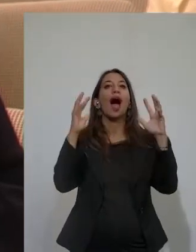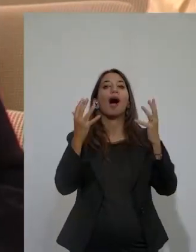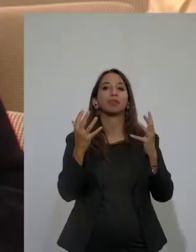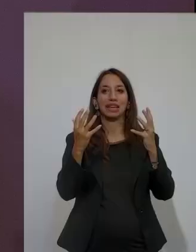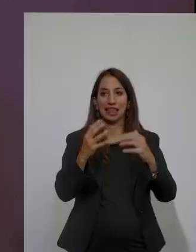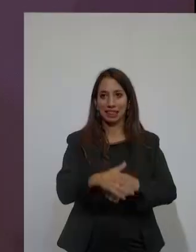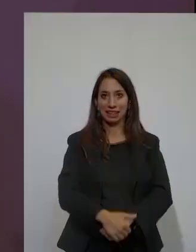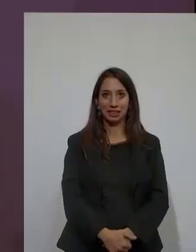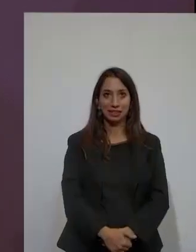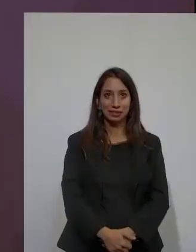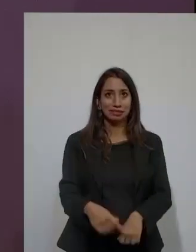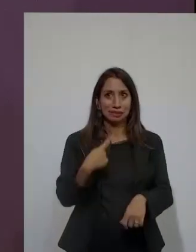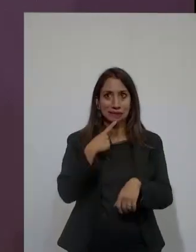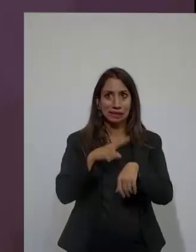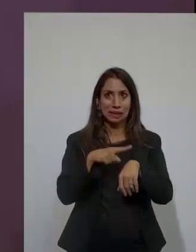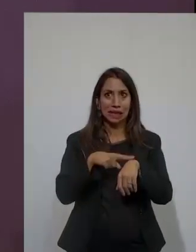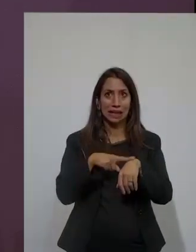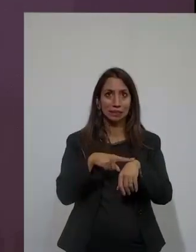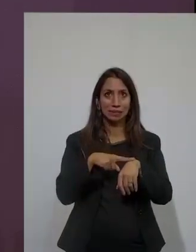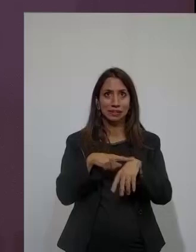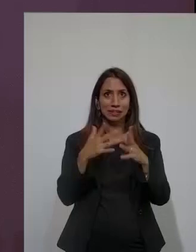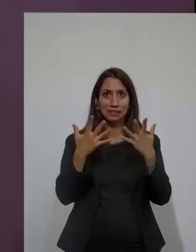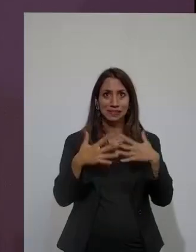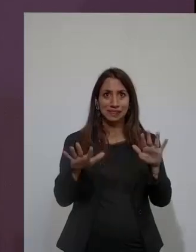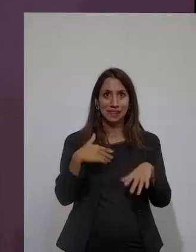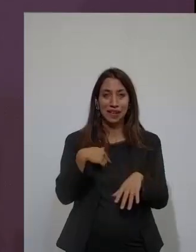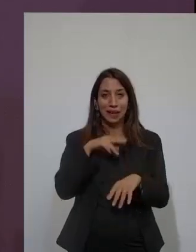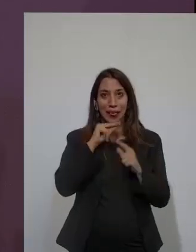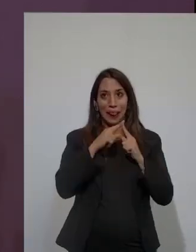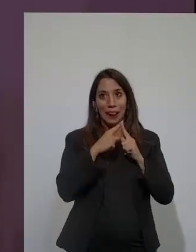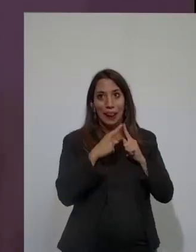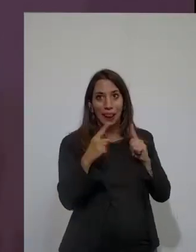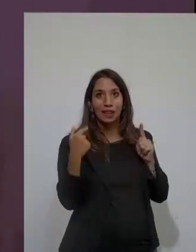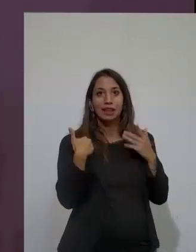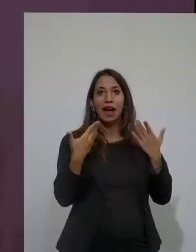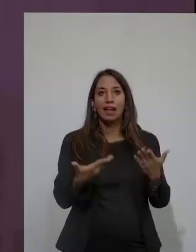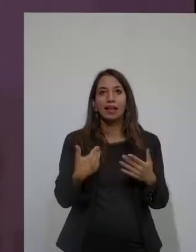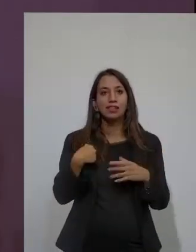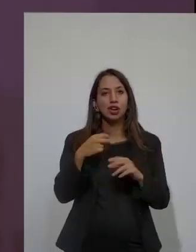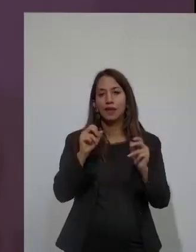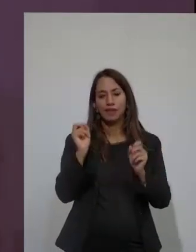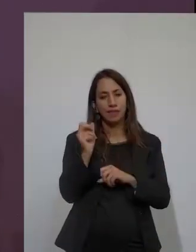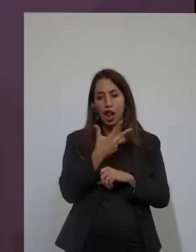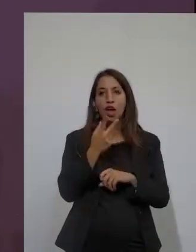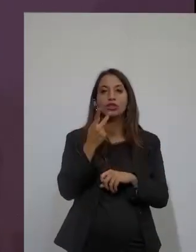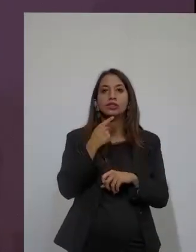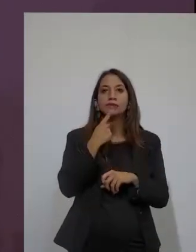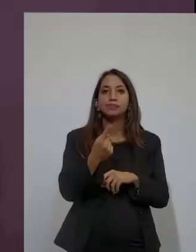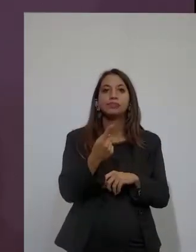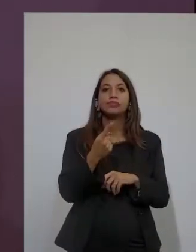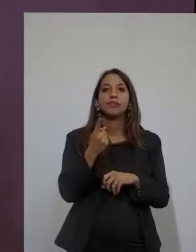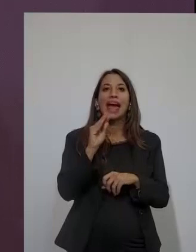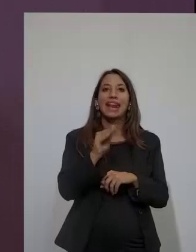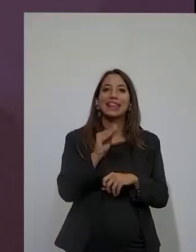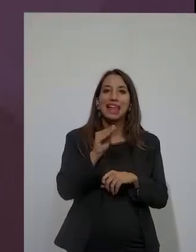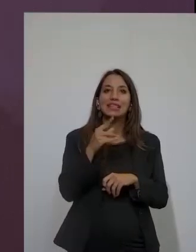ciò, adesso vedo che il mio tempo è praticamente esaurito e mi sono molto dilungata, passerò in maniera molto sintetica a quelle che sono le richieste